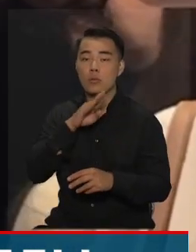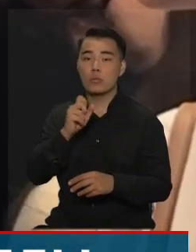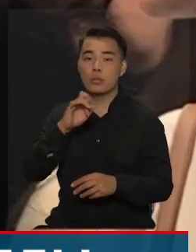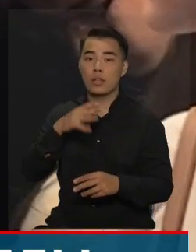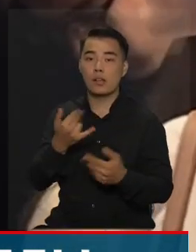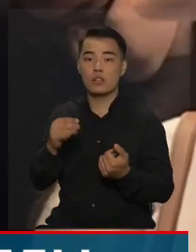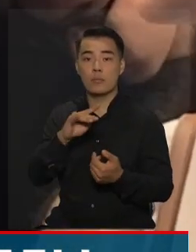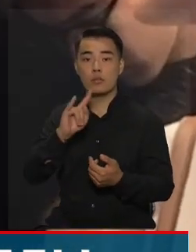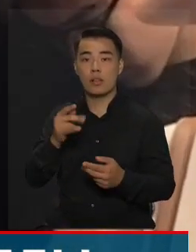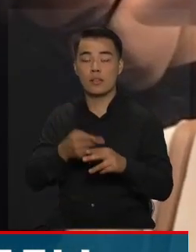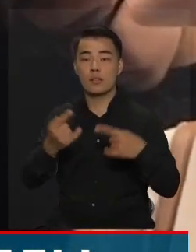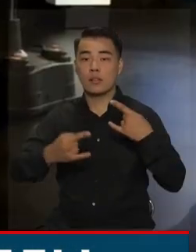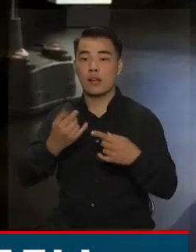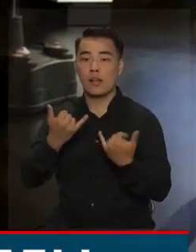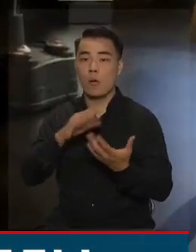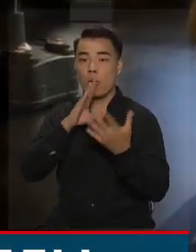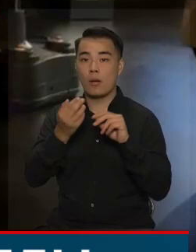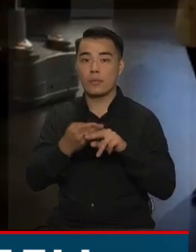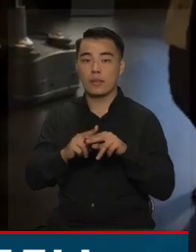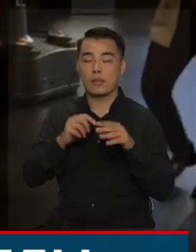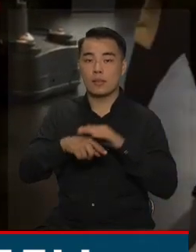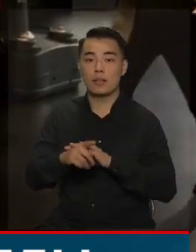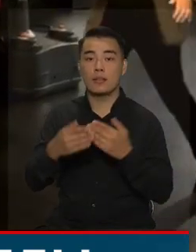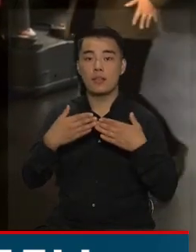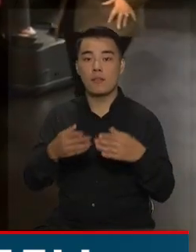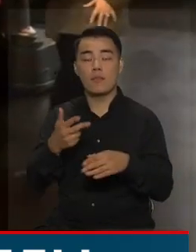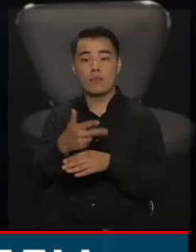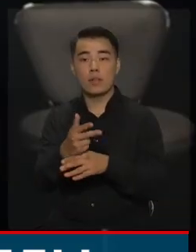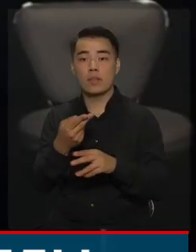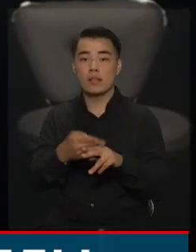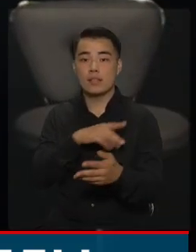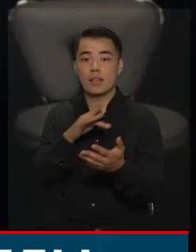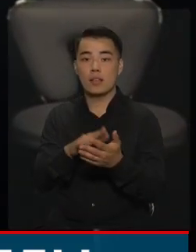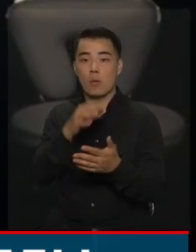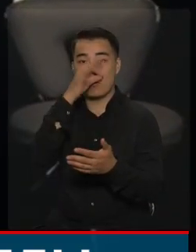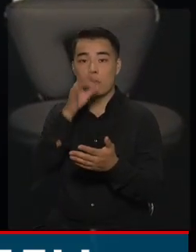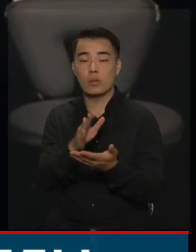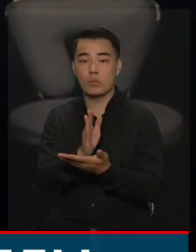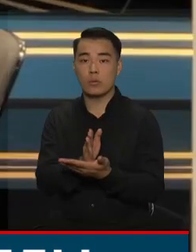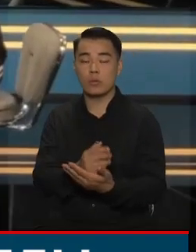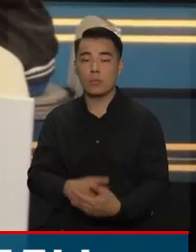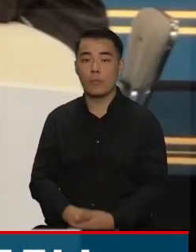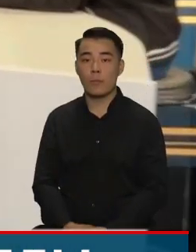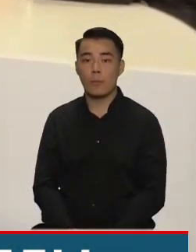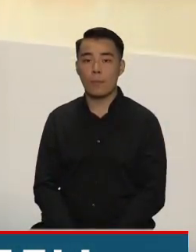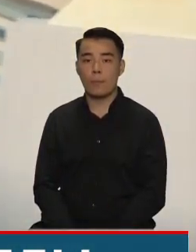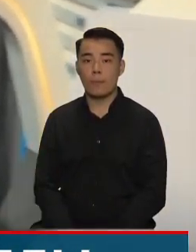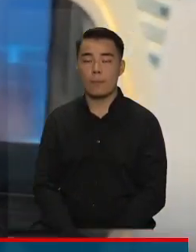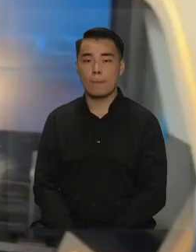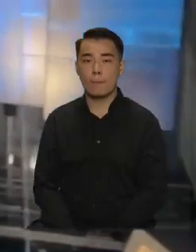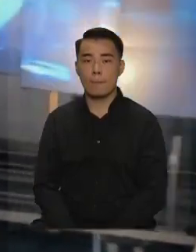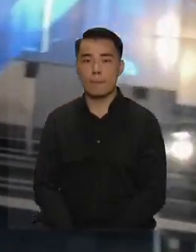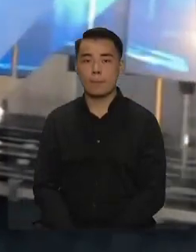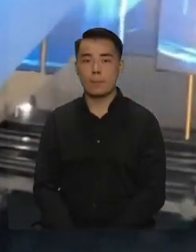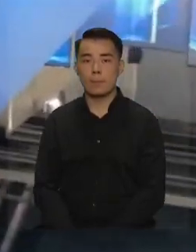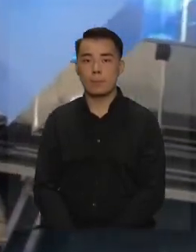жолы телеарнасы, Қазақпарат ақпараттық агенттігі және деректі фильмдер орталығынан тәжірибеден өтеді. Нысаналы ғыл, Әнуар Әбілда, Жібек